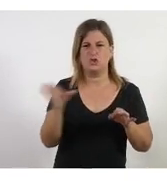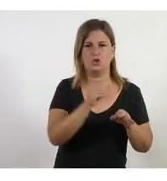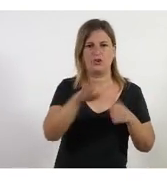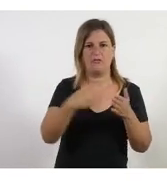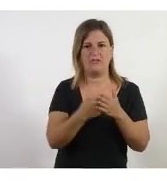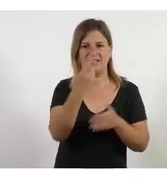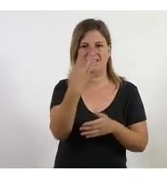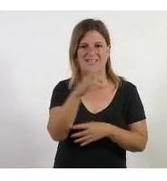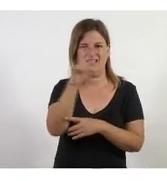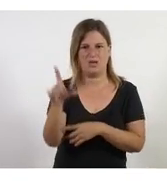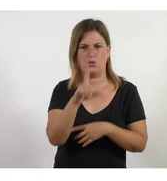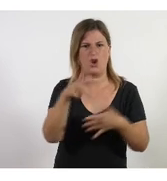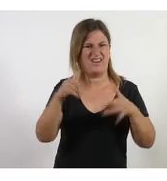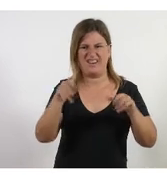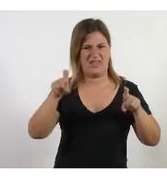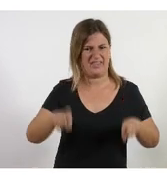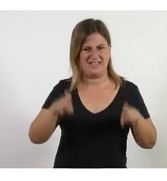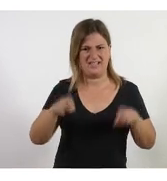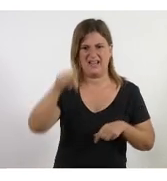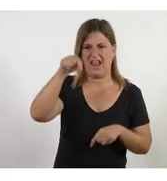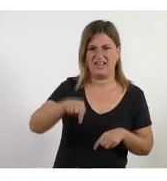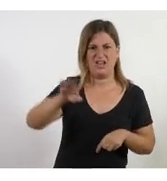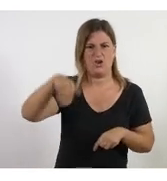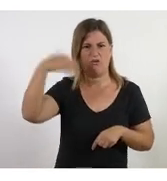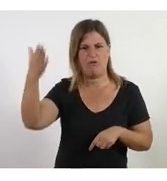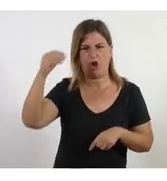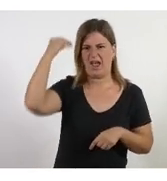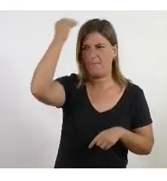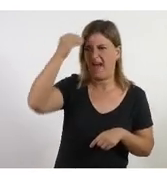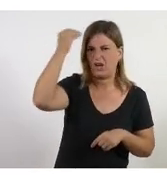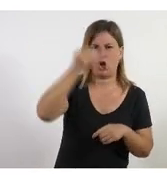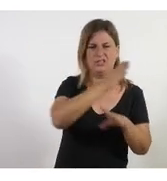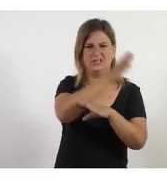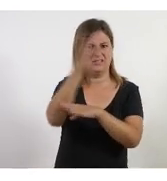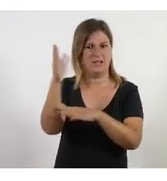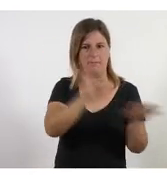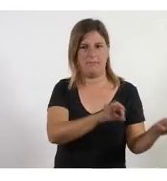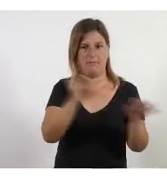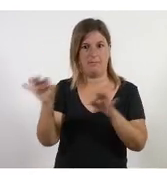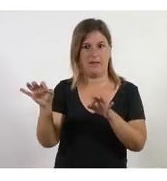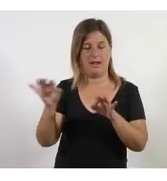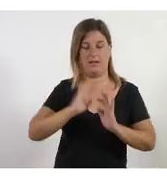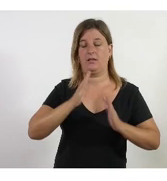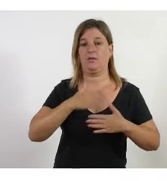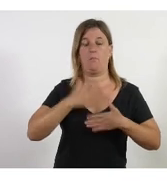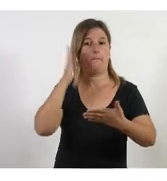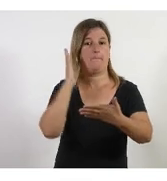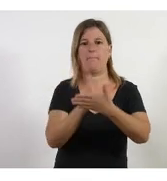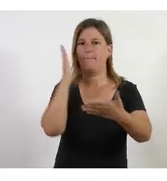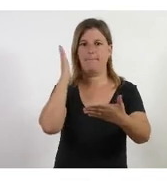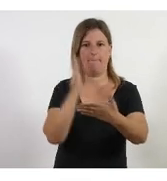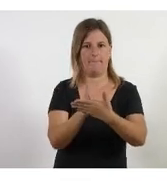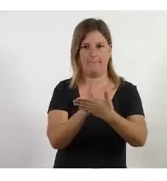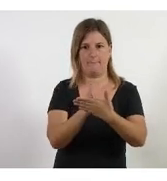de descans aquí, fora, Marroc, tenia conferències arreu. I tot un plegat, se m'acaba tot, absolutament